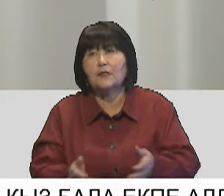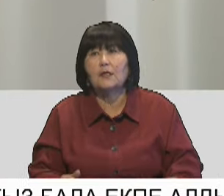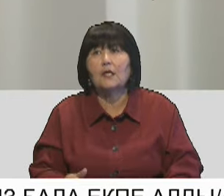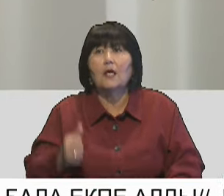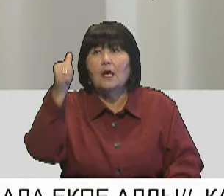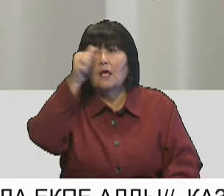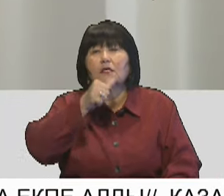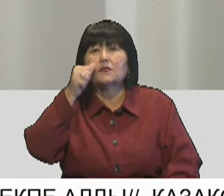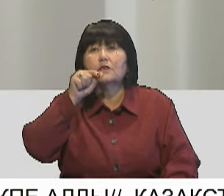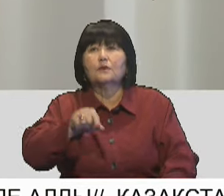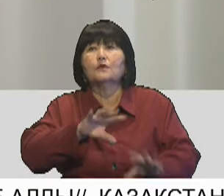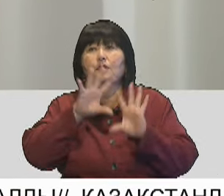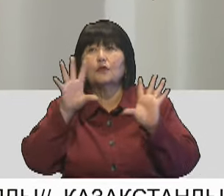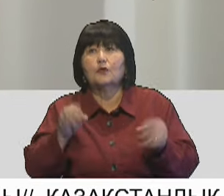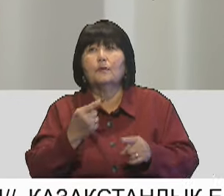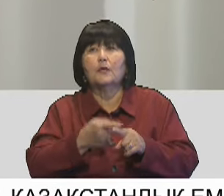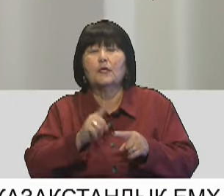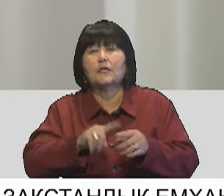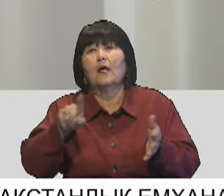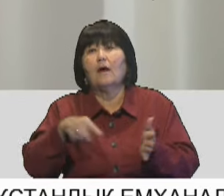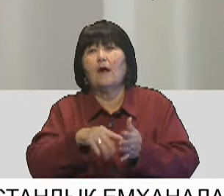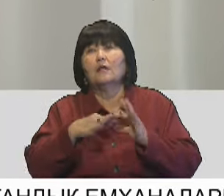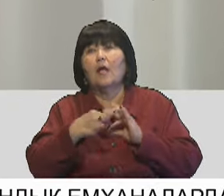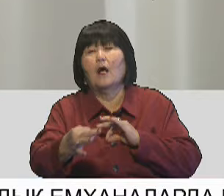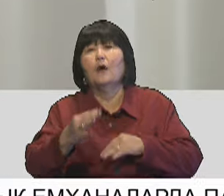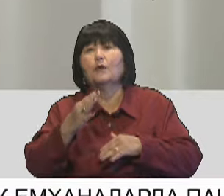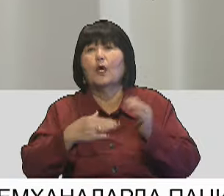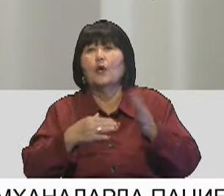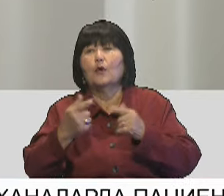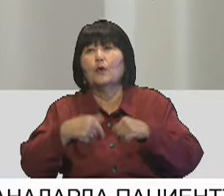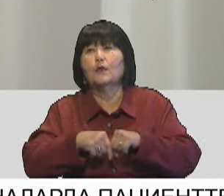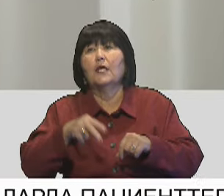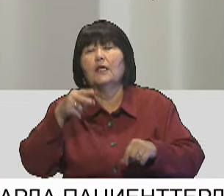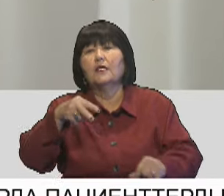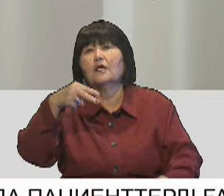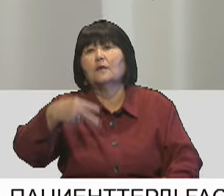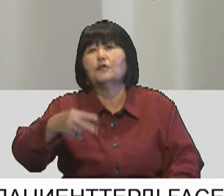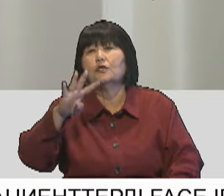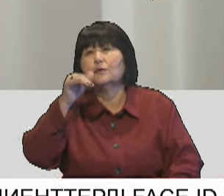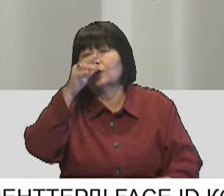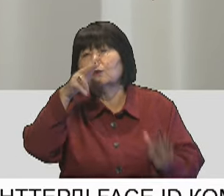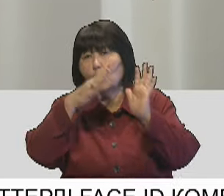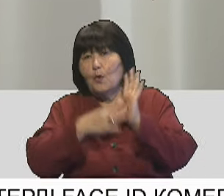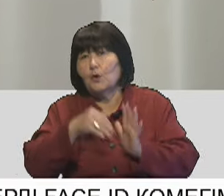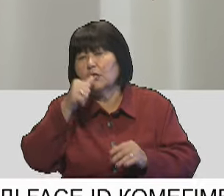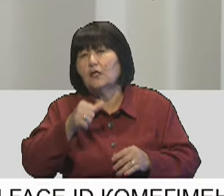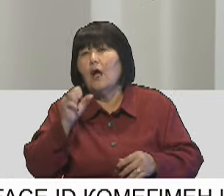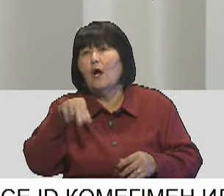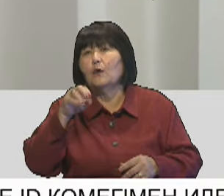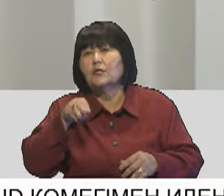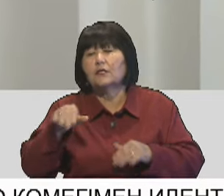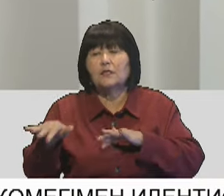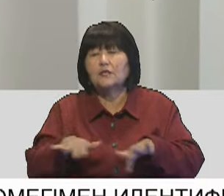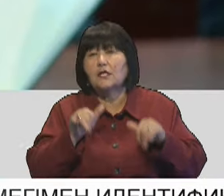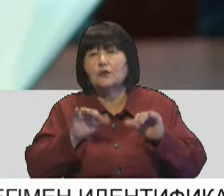облысы бойынша құрылыс басқармасы мен қала және аудандық құрылыс бөлімдерінде 2024 жылдың 9 айында 15 аудиторлық іс-шара